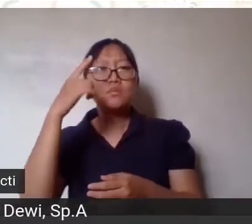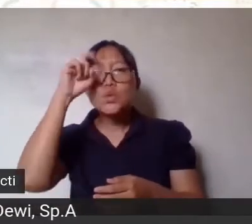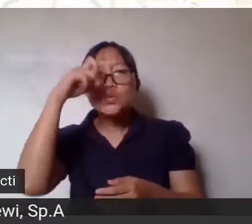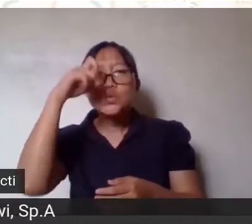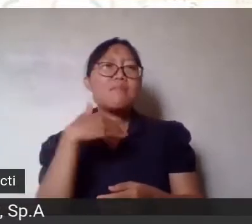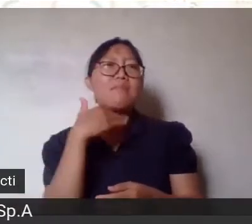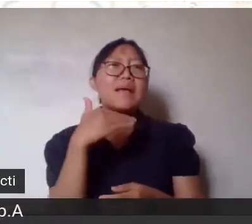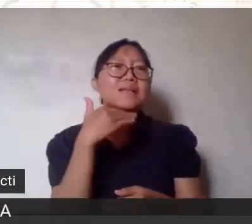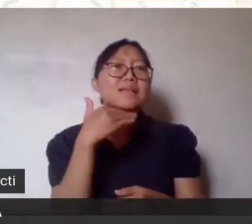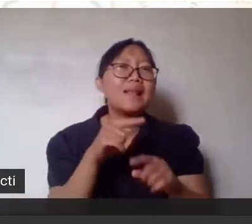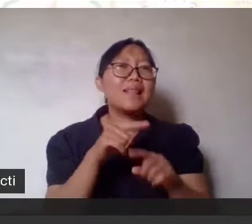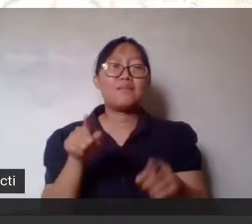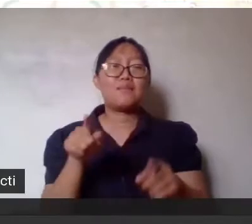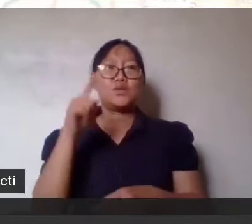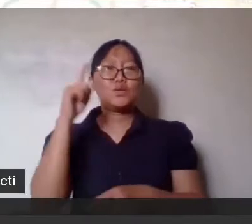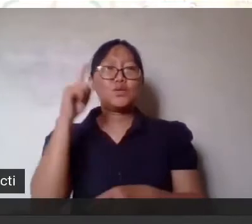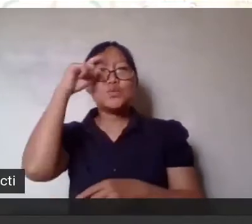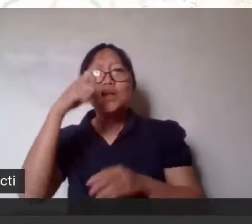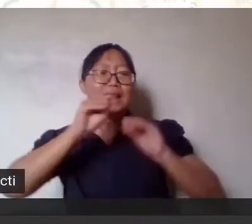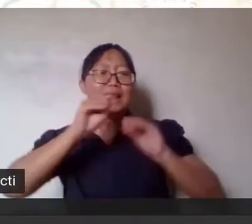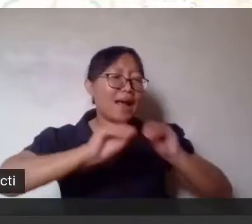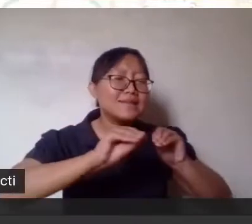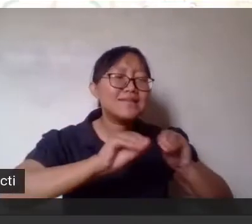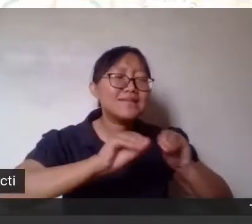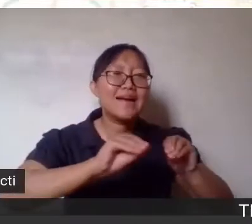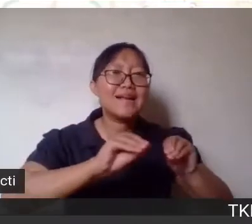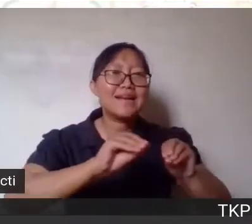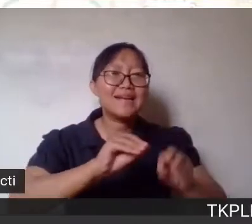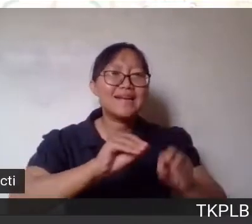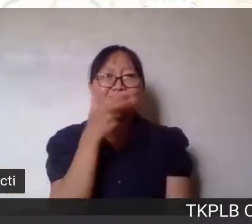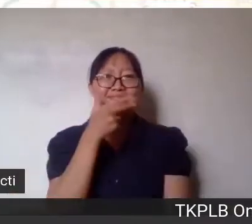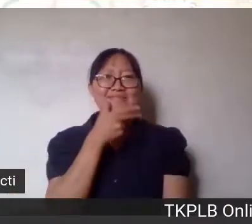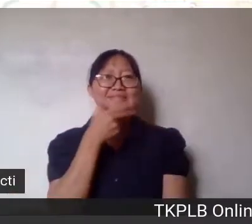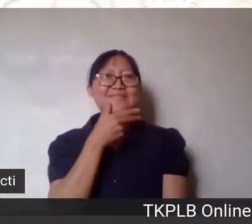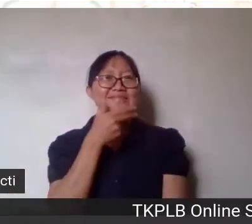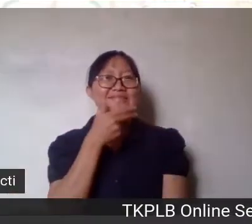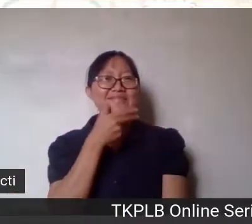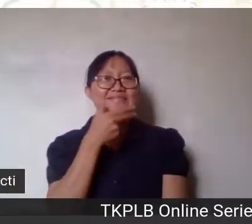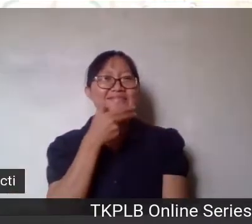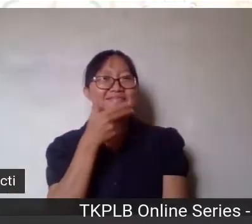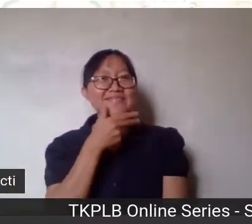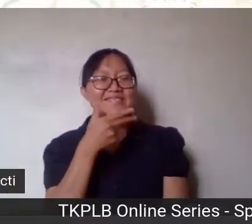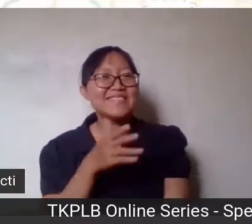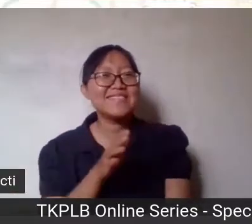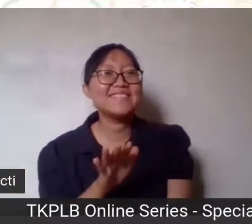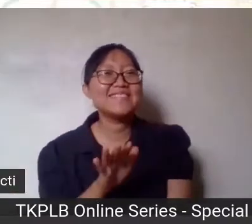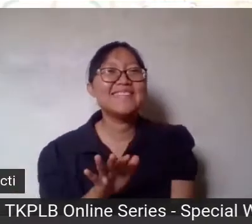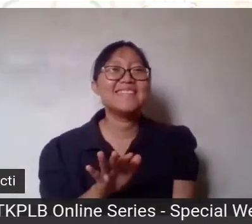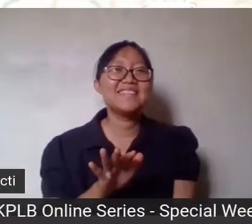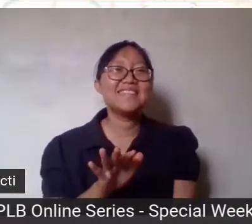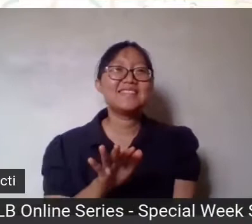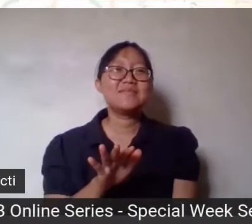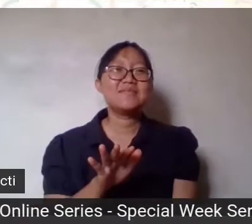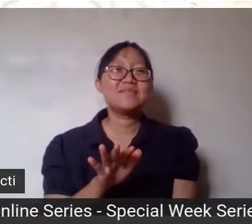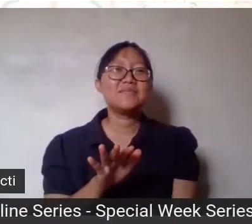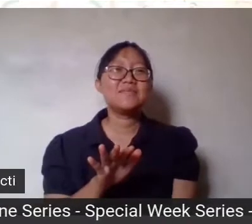Aduh ini seru banget. Iya, nah itu jadi gimana nih, Dok, penjelasannya supaya apa ya,